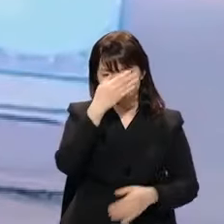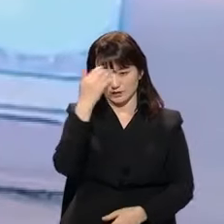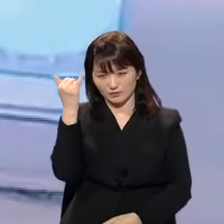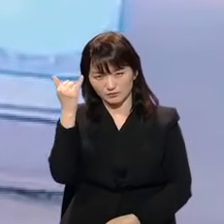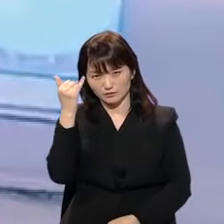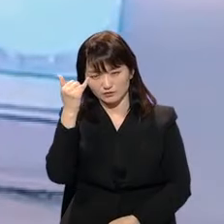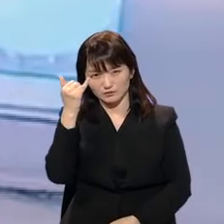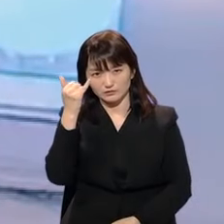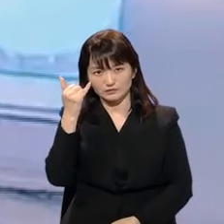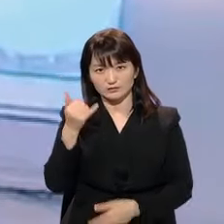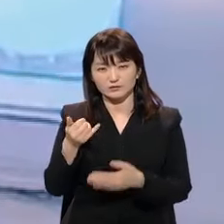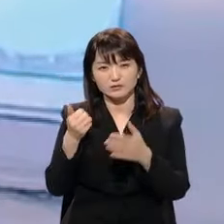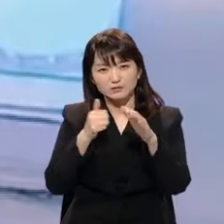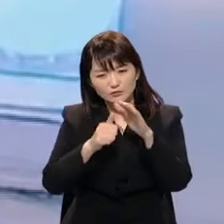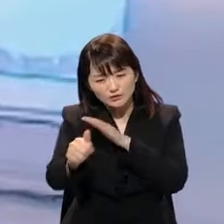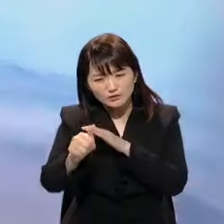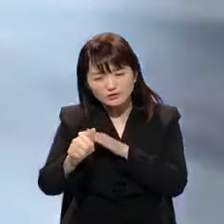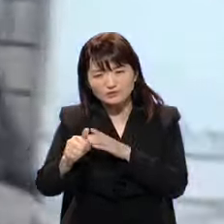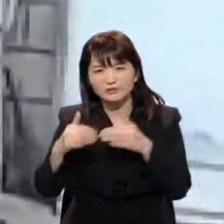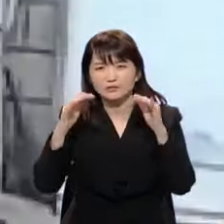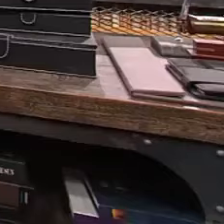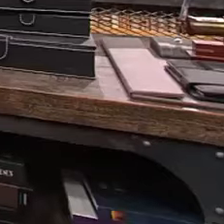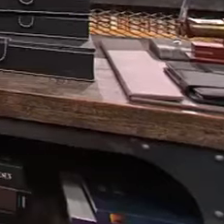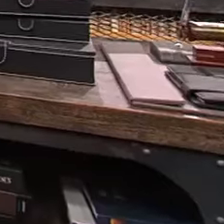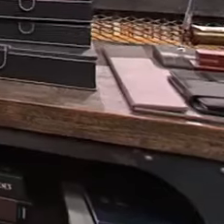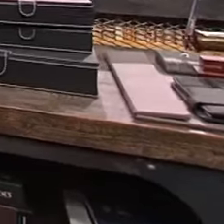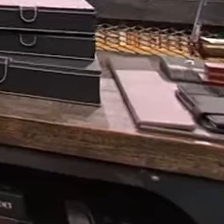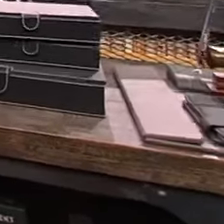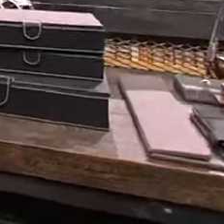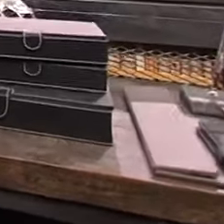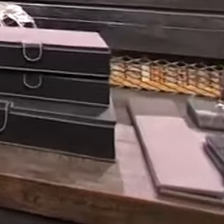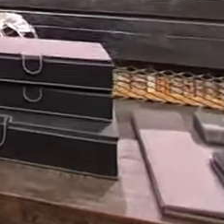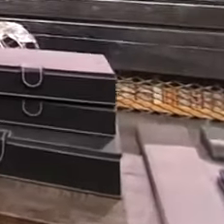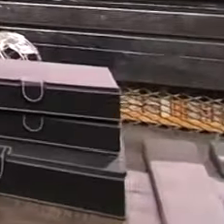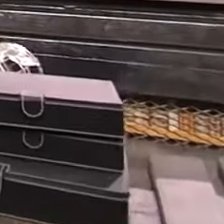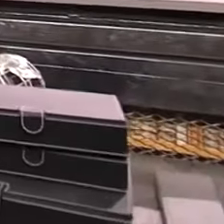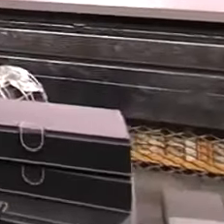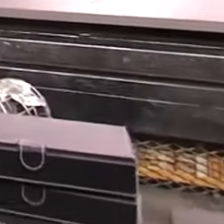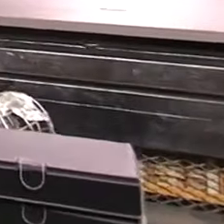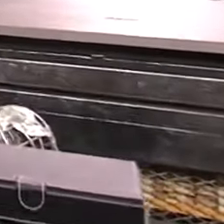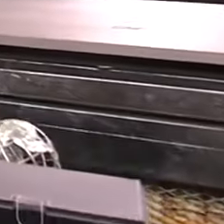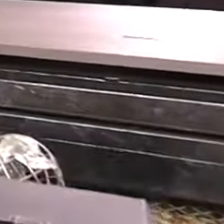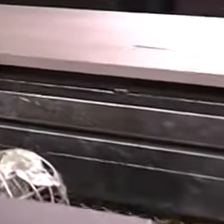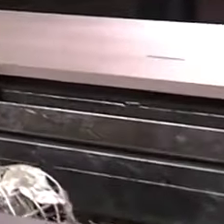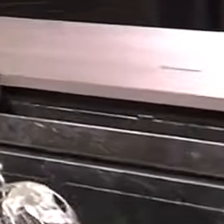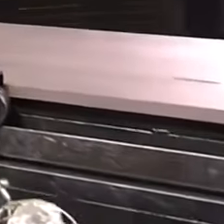탓에 어른은 아무도 없었다고 하는데요. 알겠습니다. 이 사건의 진실을 추적하고